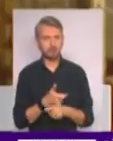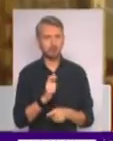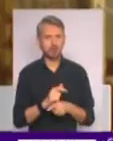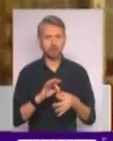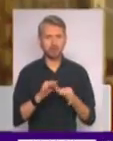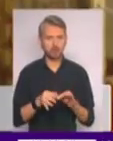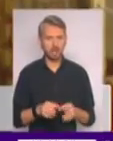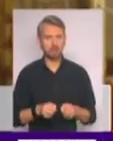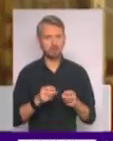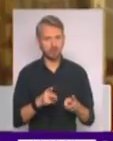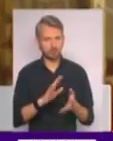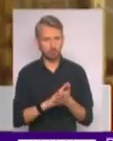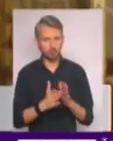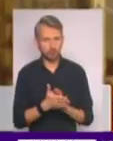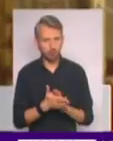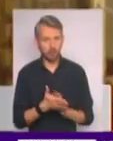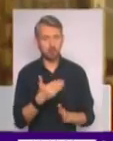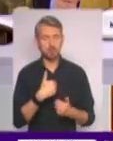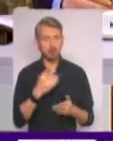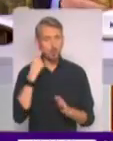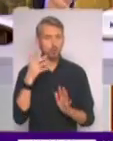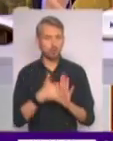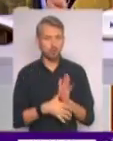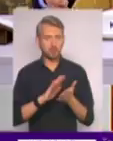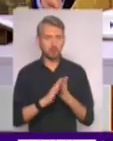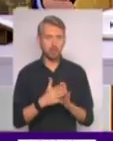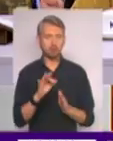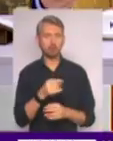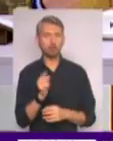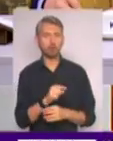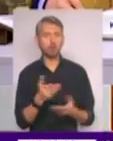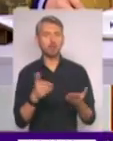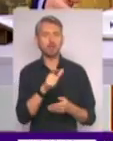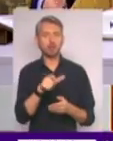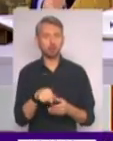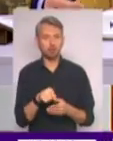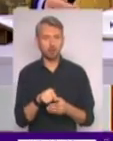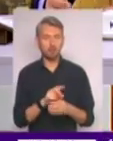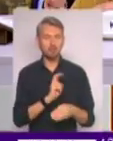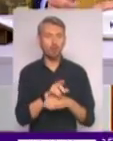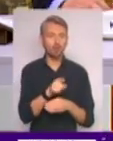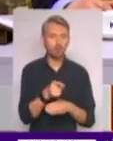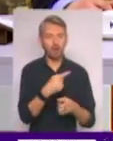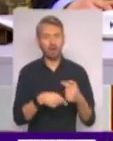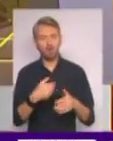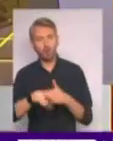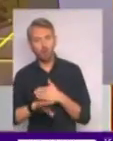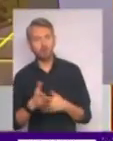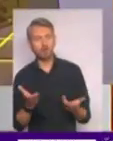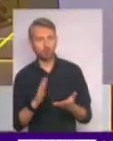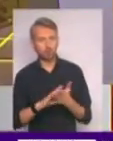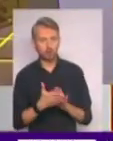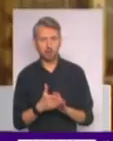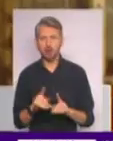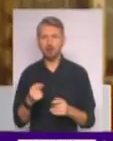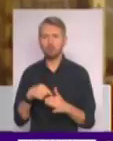складна і кримінальна обстановка, ми з вами розуміємо, ситуація відносно того, які люди звідти виходять, в якому стані і так далі. Що там, а в чому головна